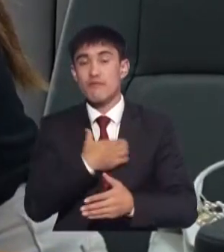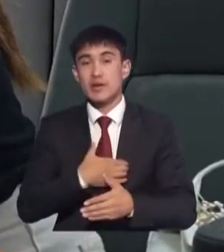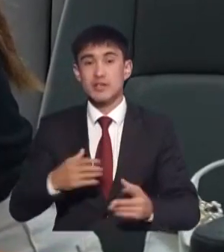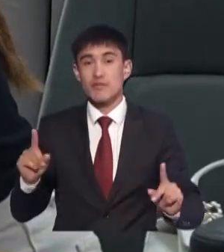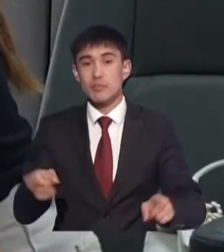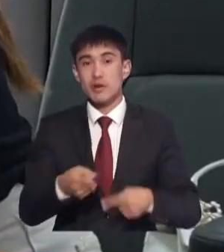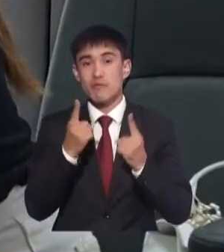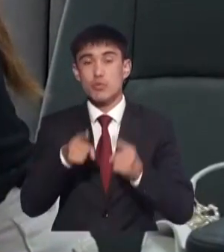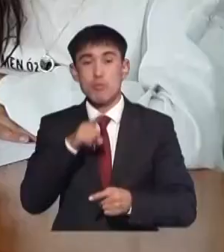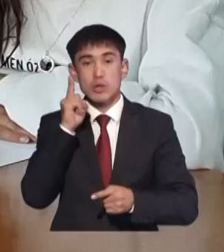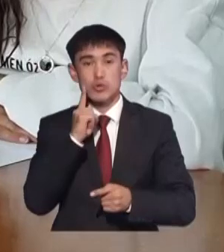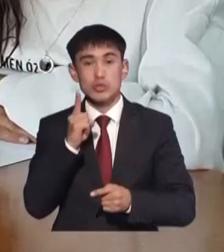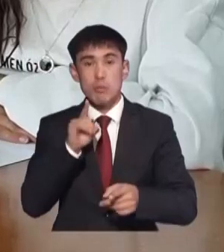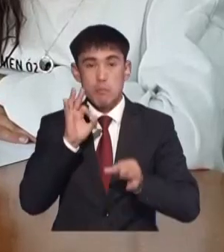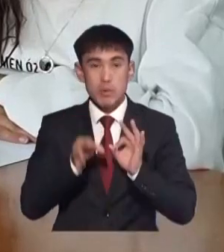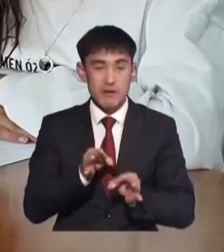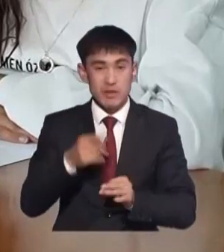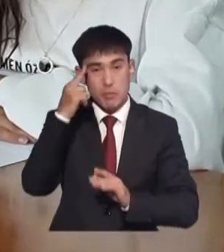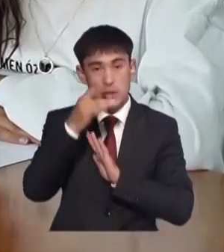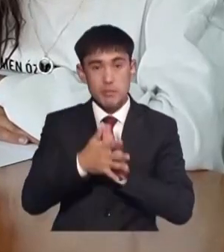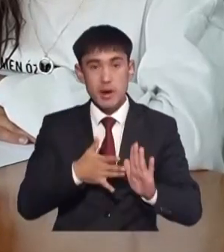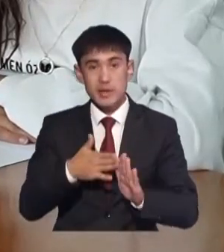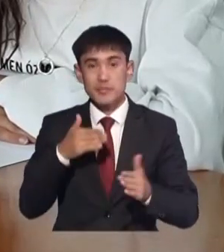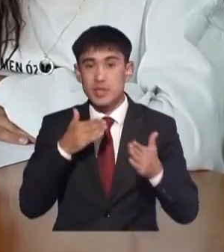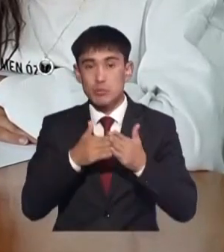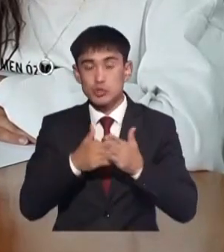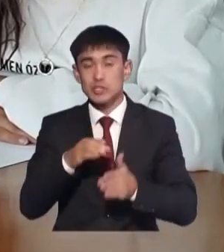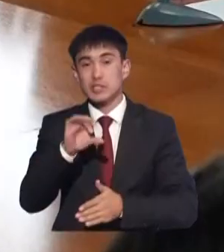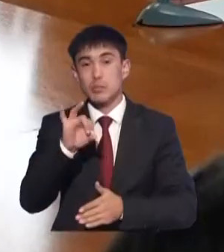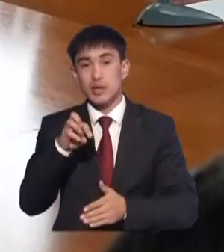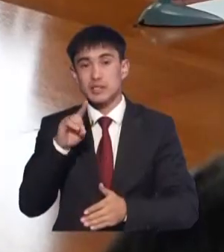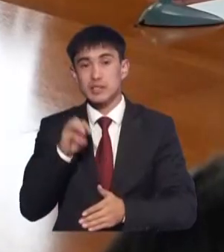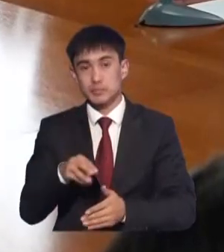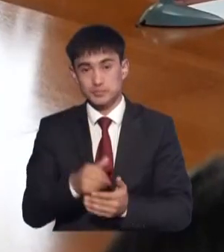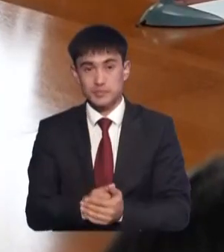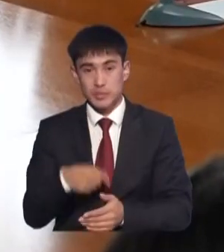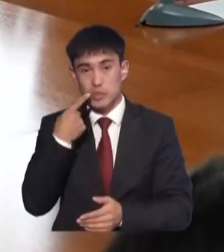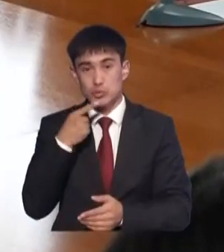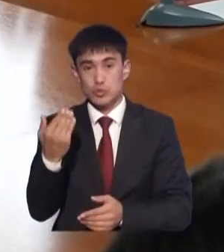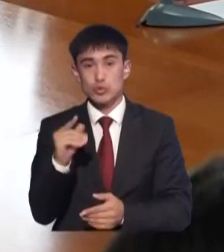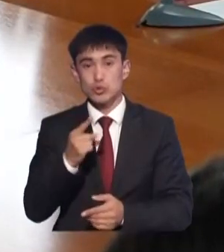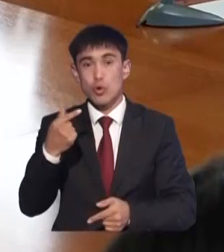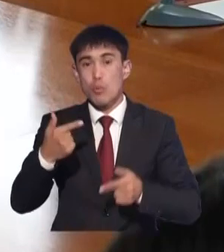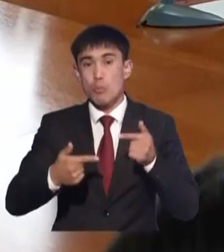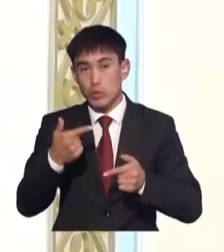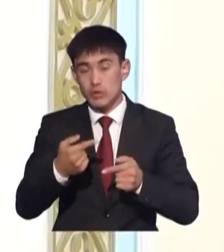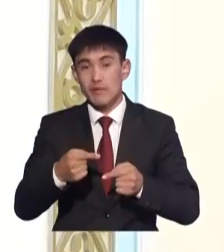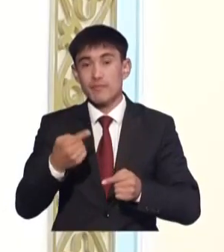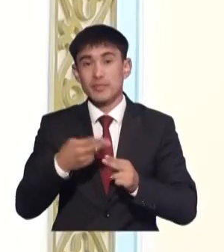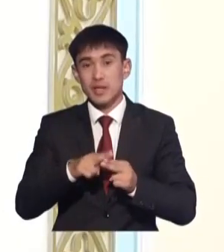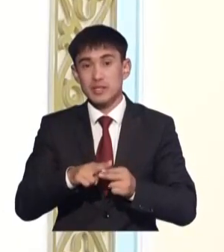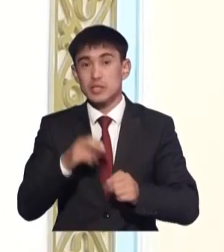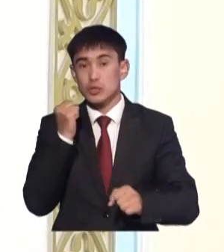подчеркнули важность формирования у молодежи правильного понимания о недопустимости сепаратизма и подчеркнули, что борьба с